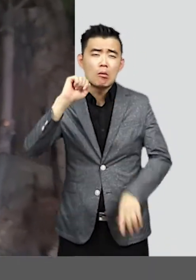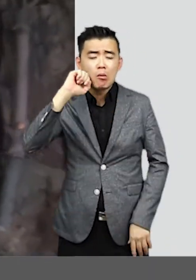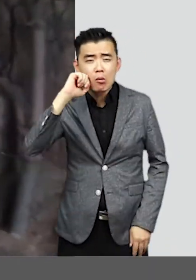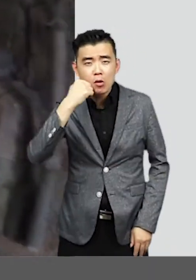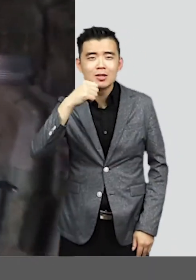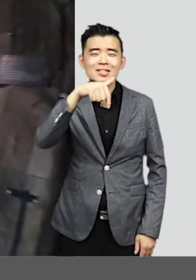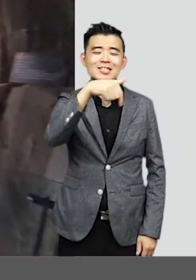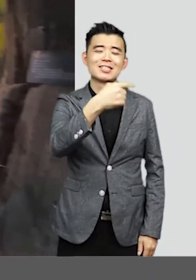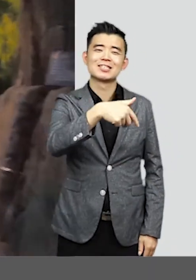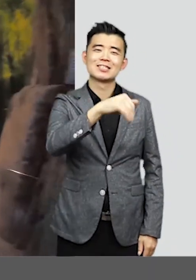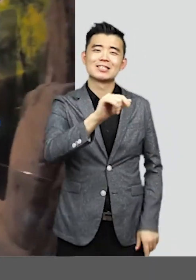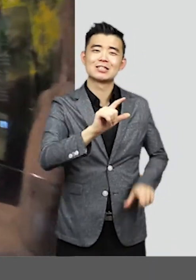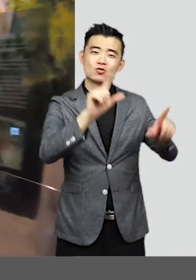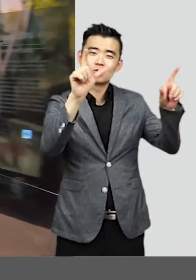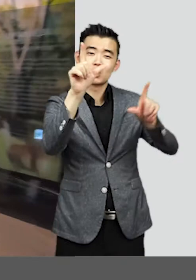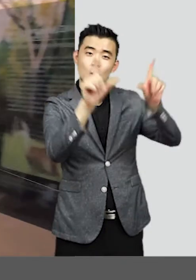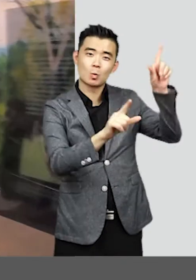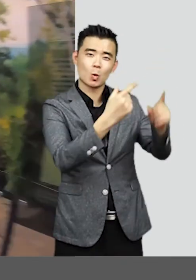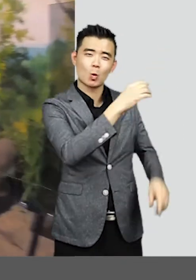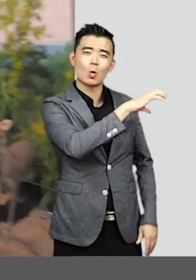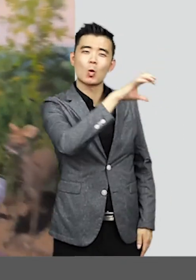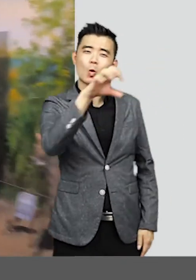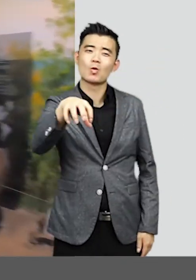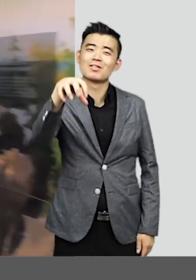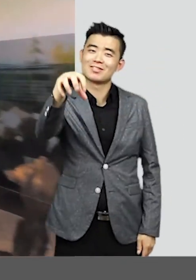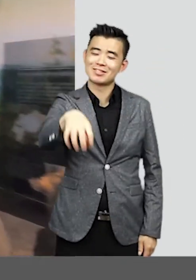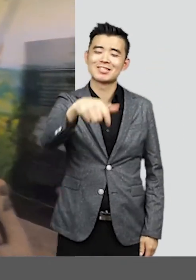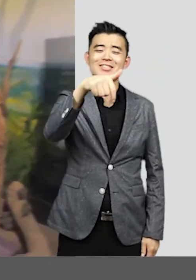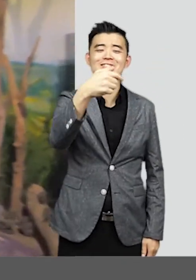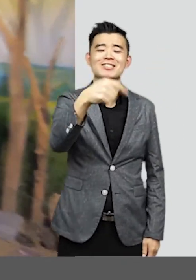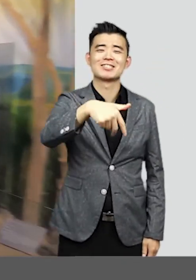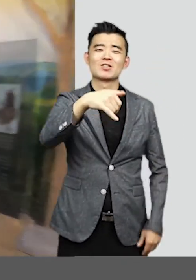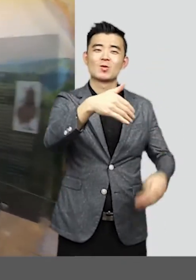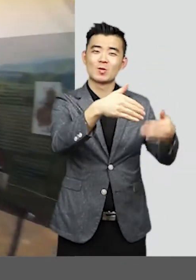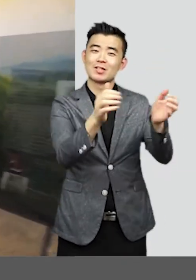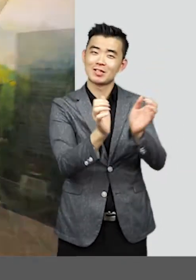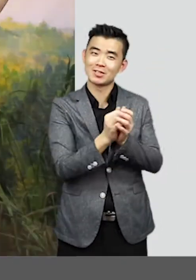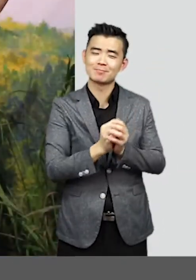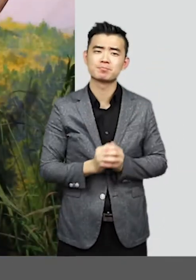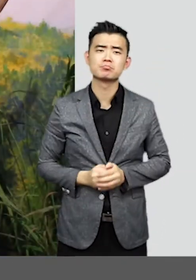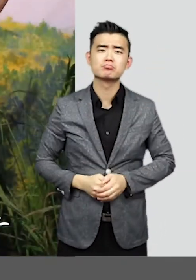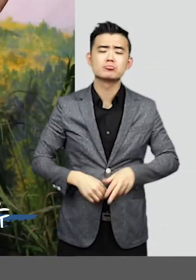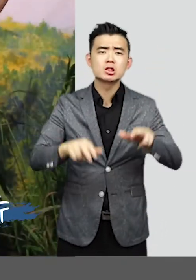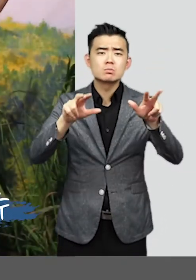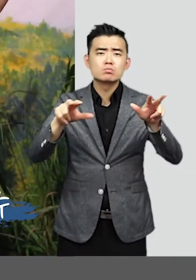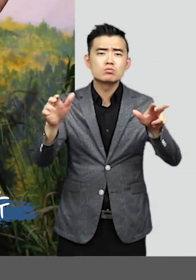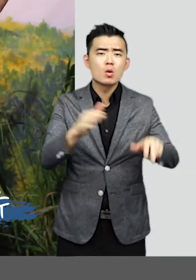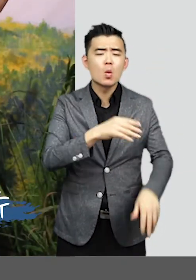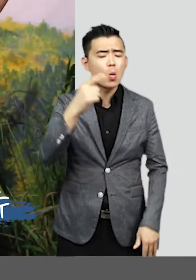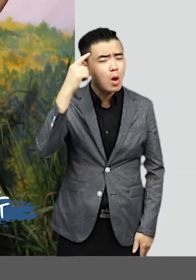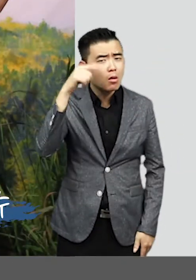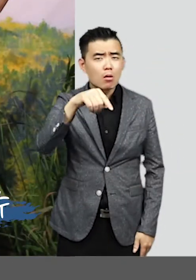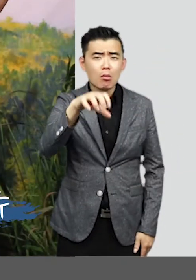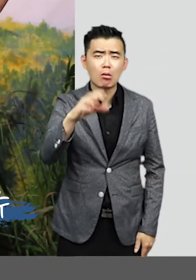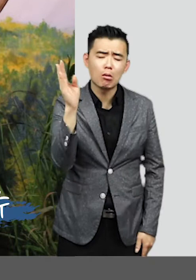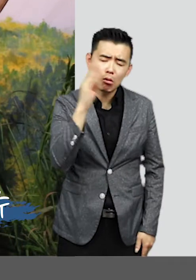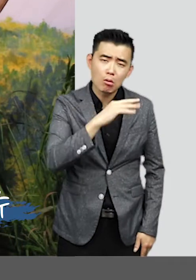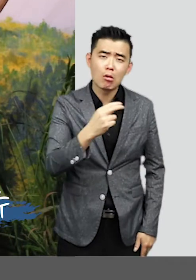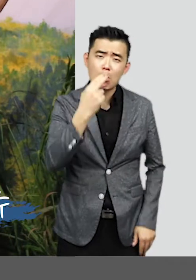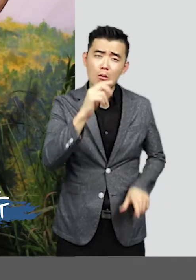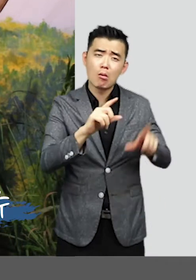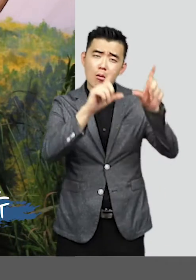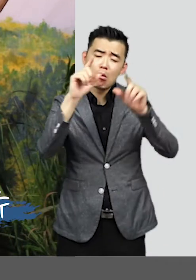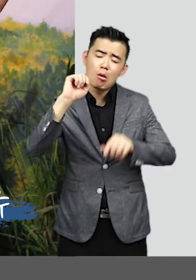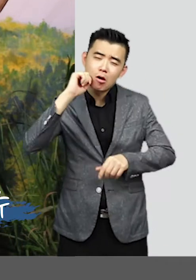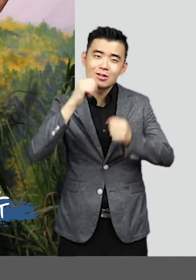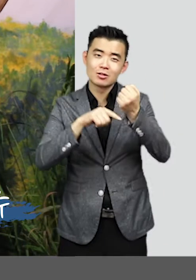생명이 살기 어려운 극지 기후 지역의 모습을 재현해 놓은 극지관입니다 지금부터 왜 이곳이 척박하고